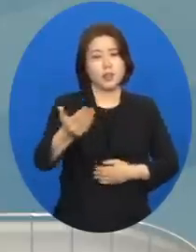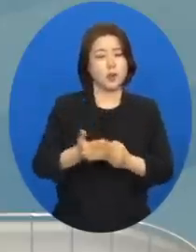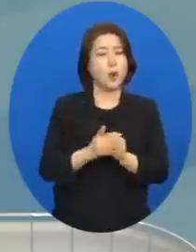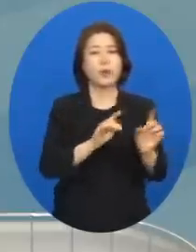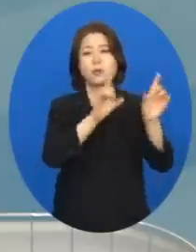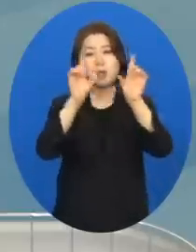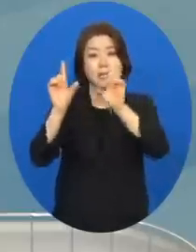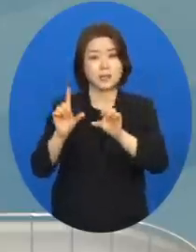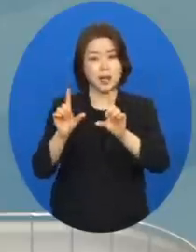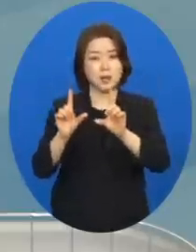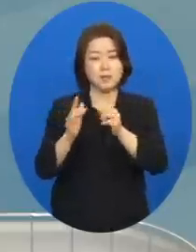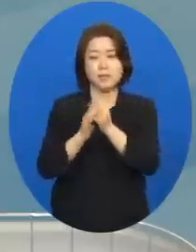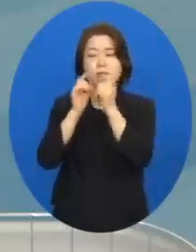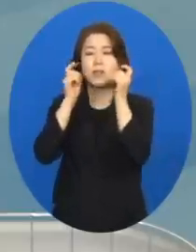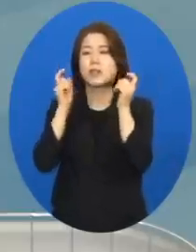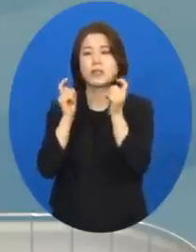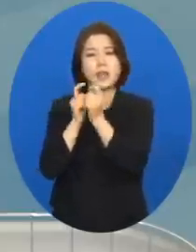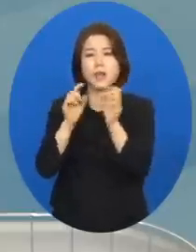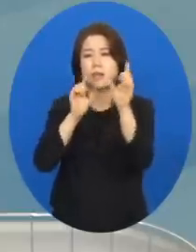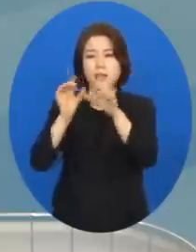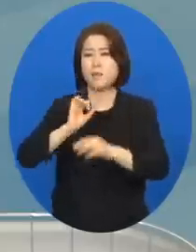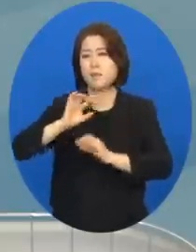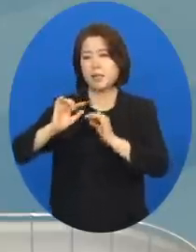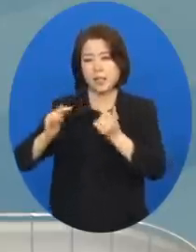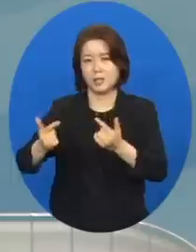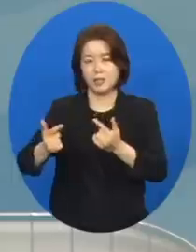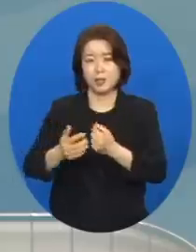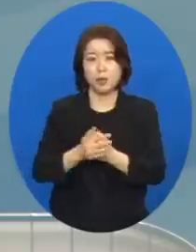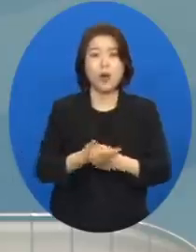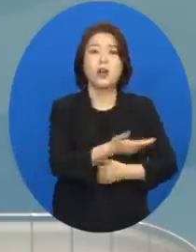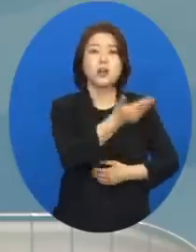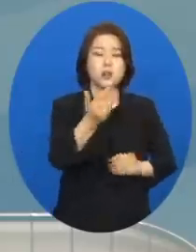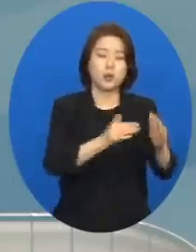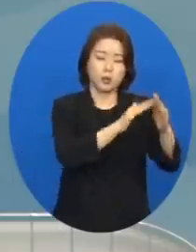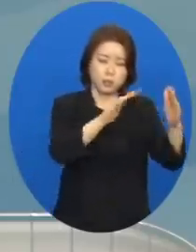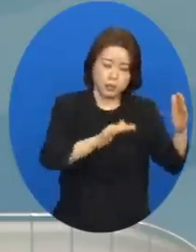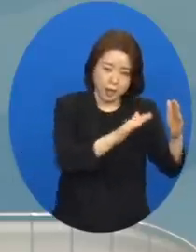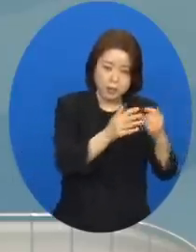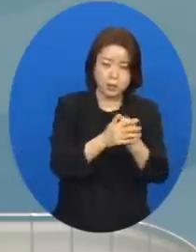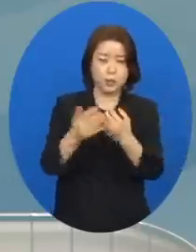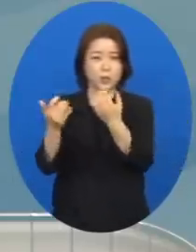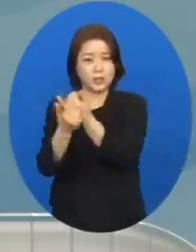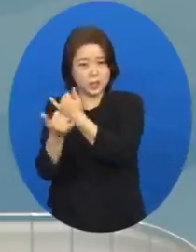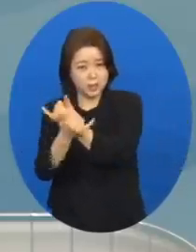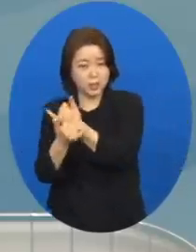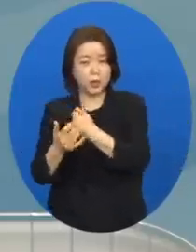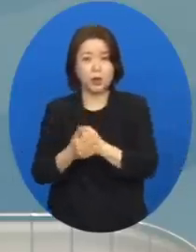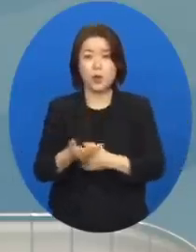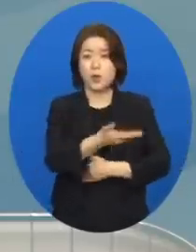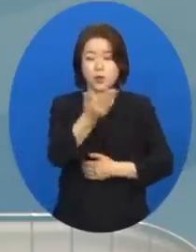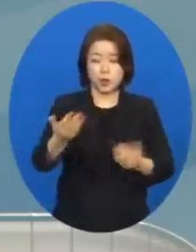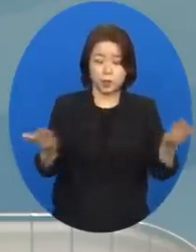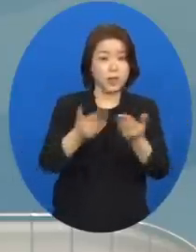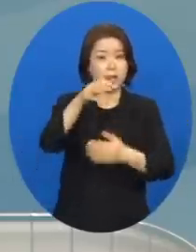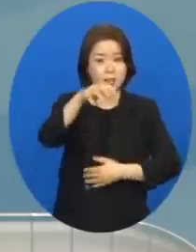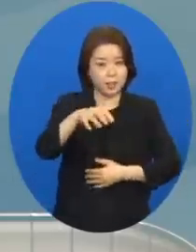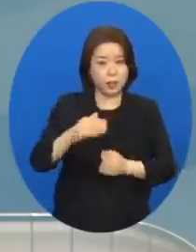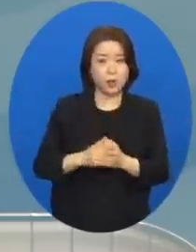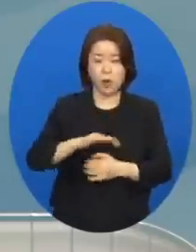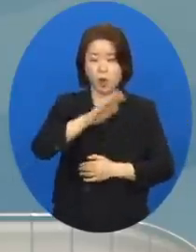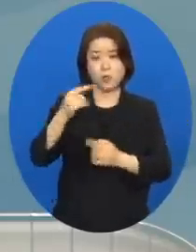삶, 개인의 삶만 아닙니다. 여러분의 가족, 친척, 여러분의 일터, 우리